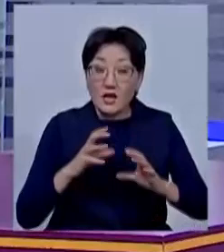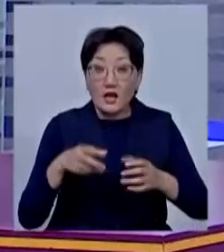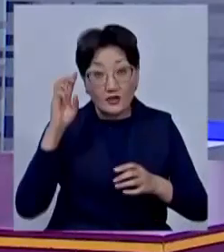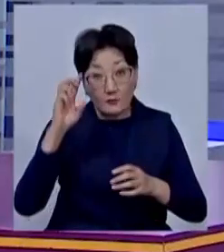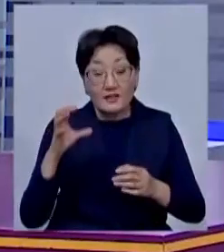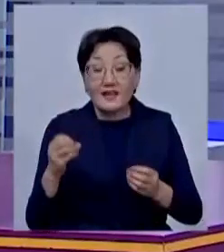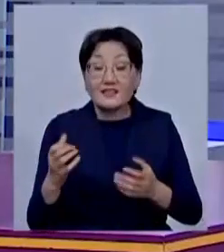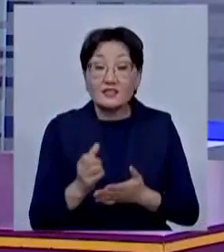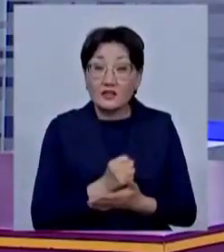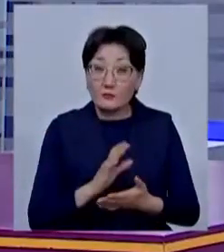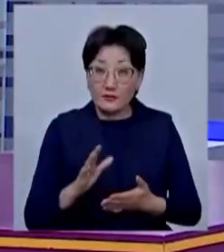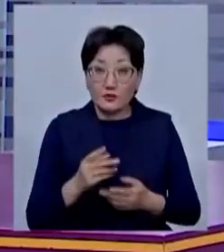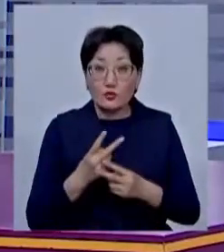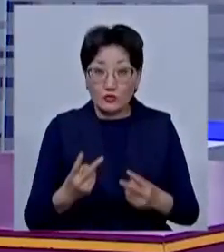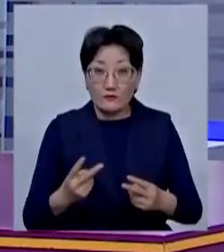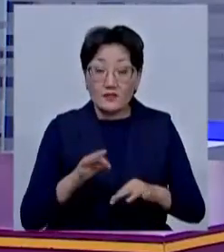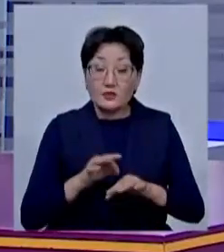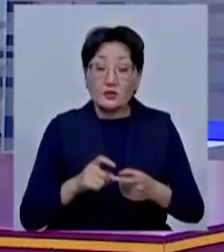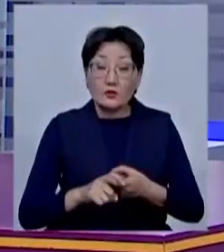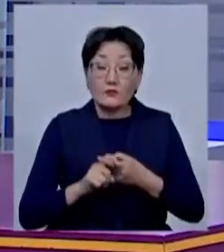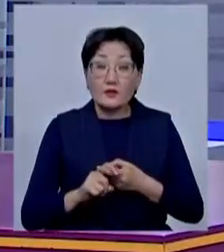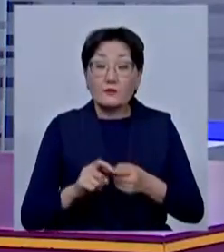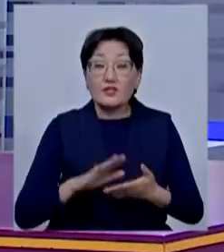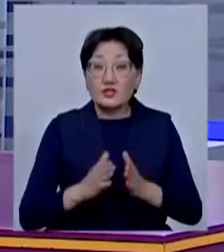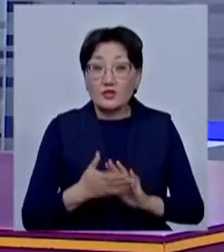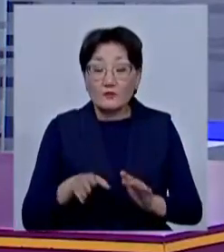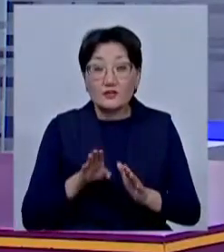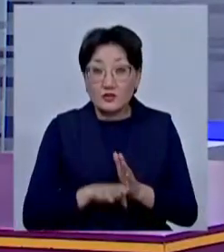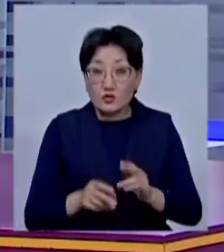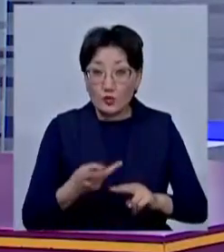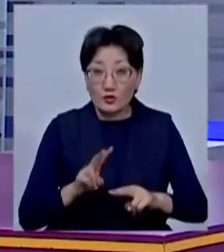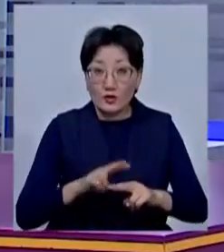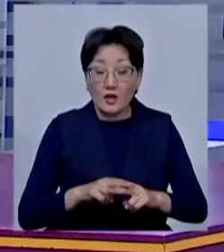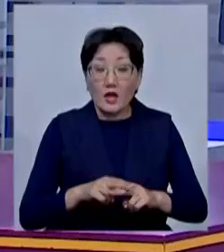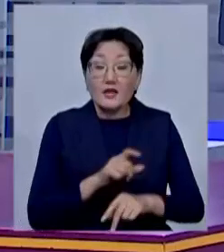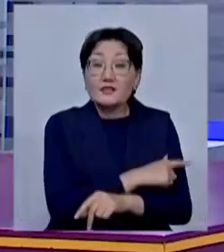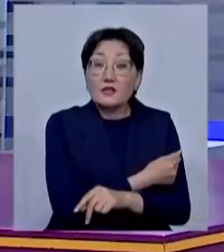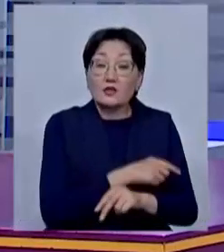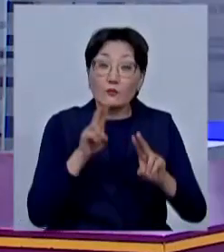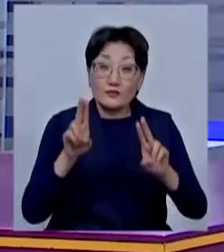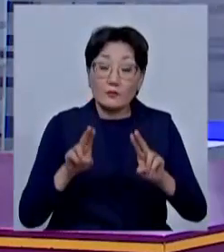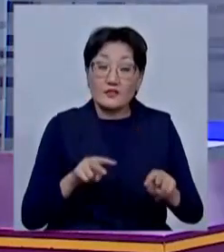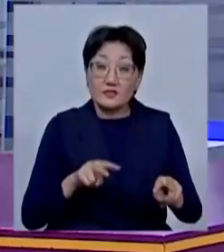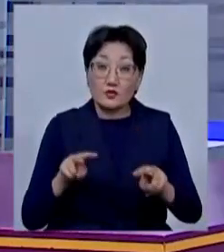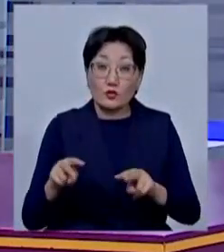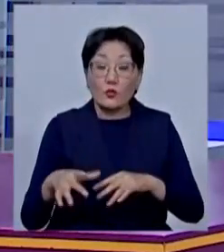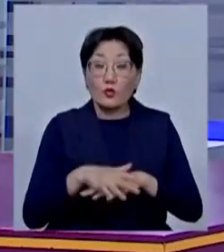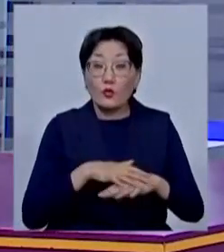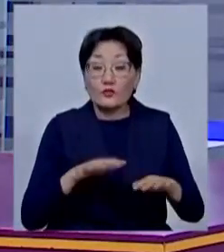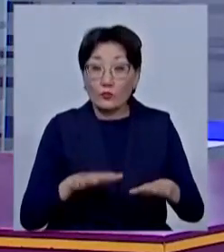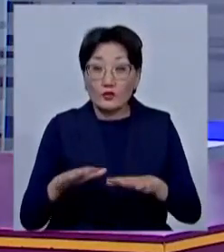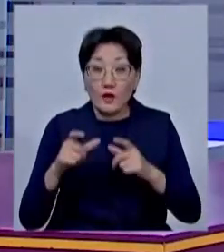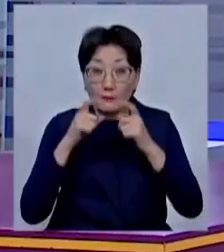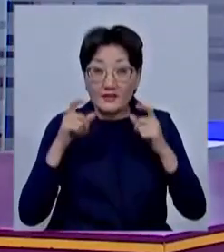елдері әлі таппағанын көріп отырмыз. Коронавирусқа қатысты жағдайда мәземес, сондықтан санитарлық талаптарды сақтап, көпшілік жерде